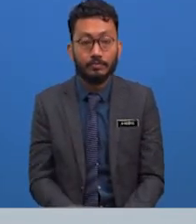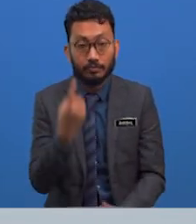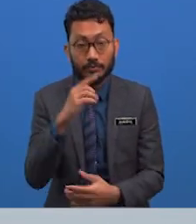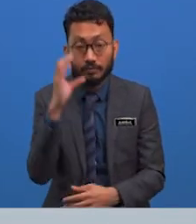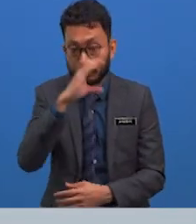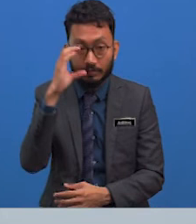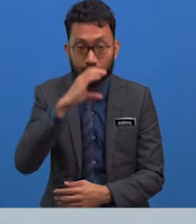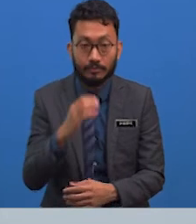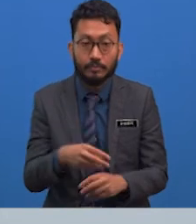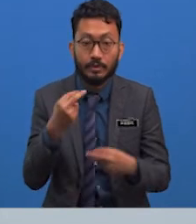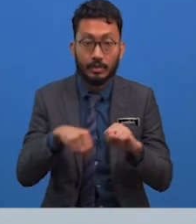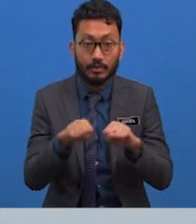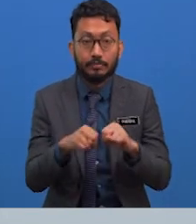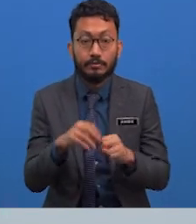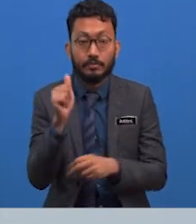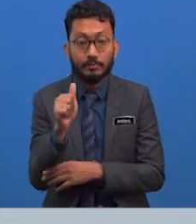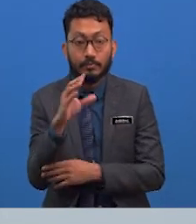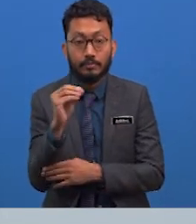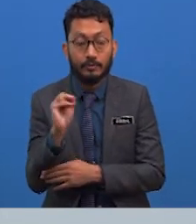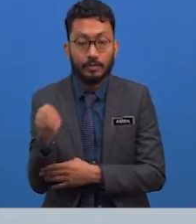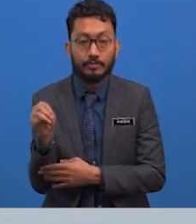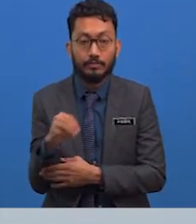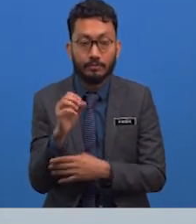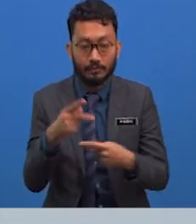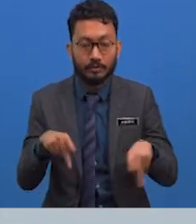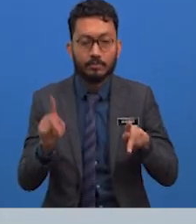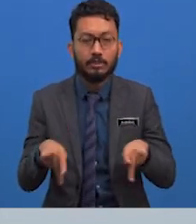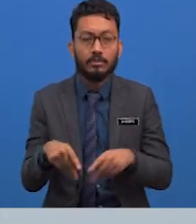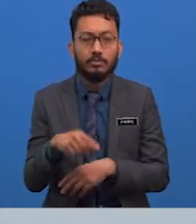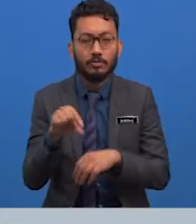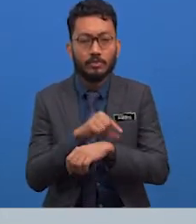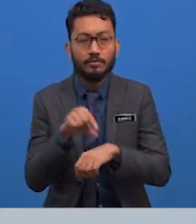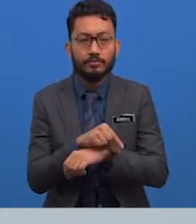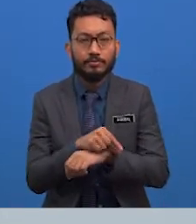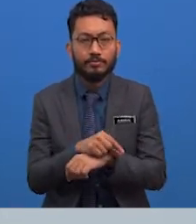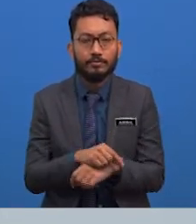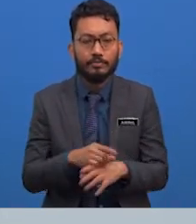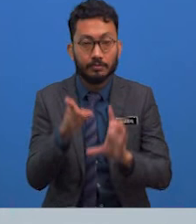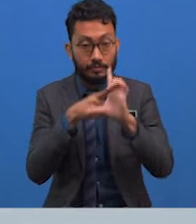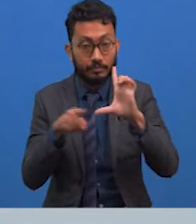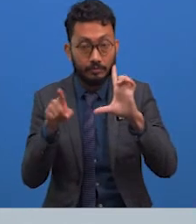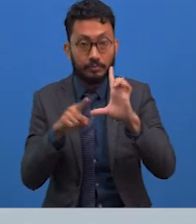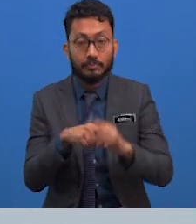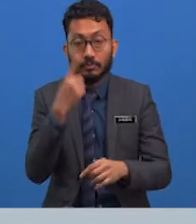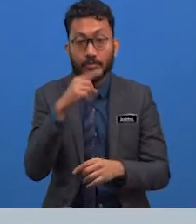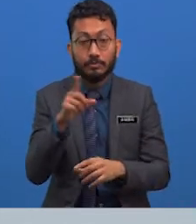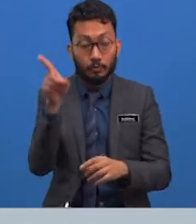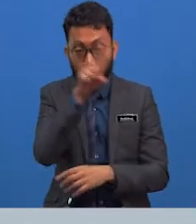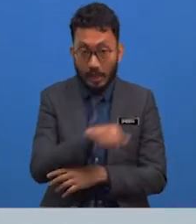Untuk mencari nilai A, murid-murid perlu menggunakan ciri sudut bagi bulatan